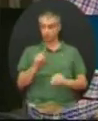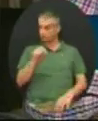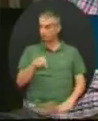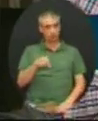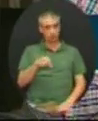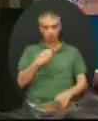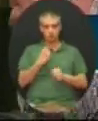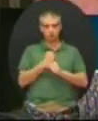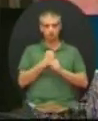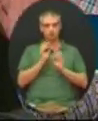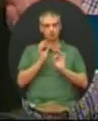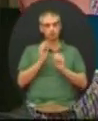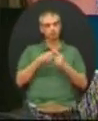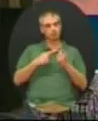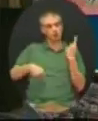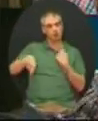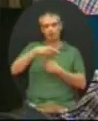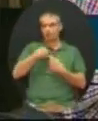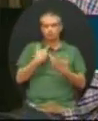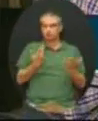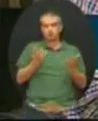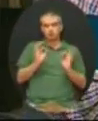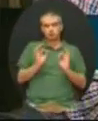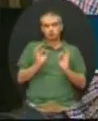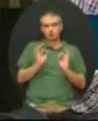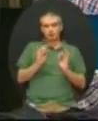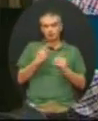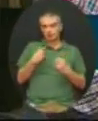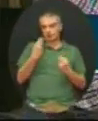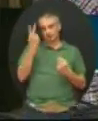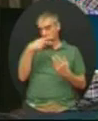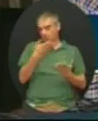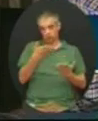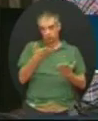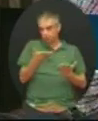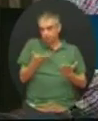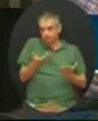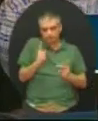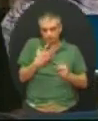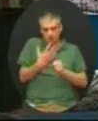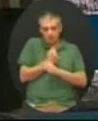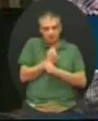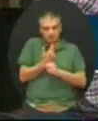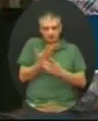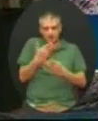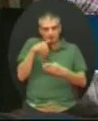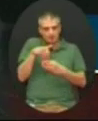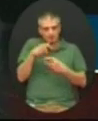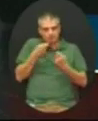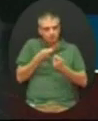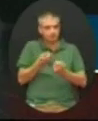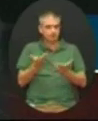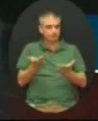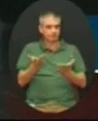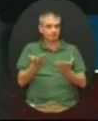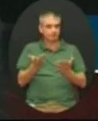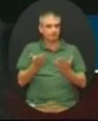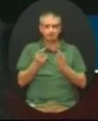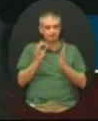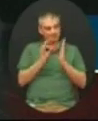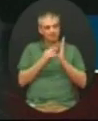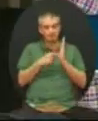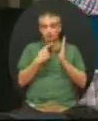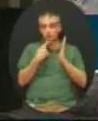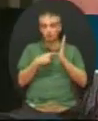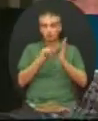הוא עושה ממש מיניות באוויר, אין לי מילה אחרת, כדי לתת פירוש שבעיניי אפילו לא מצליח להיכנס בכוח ללשון הסעיף, אבל